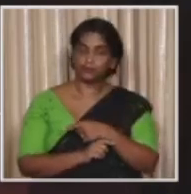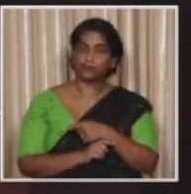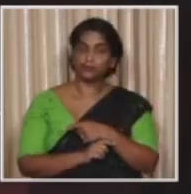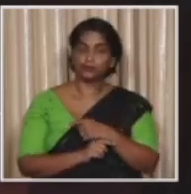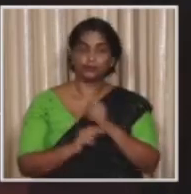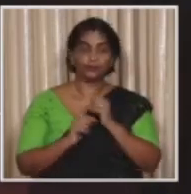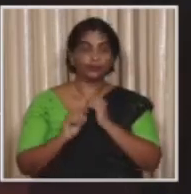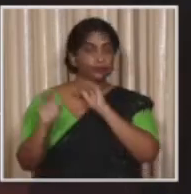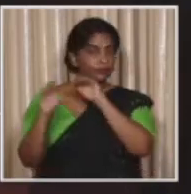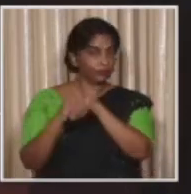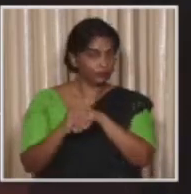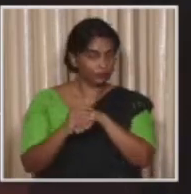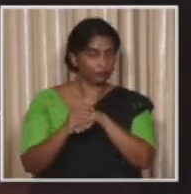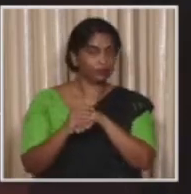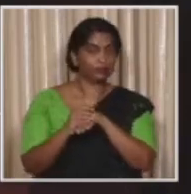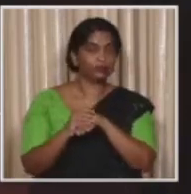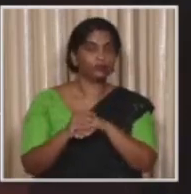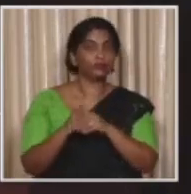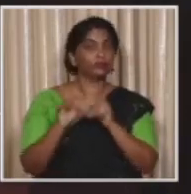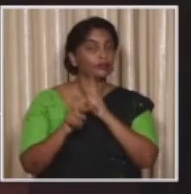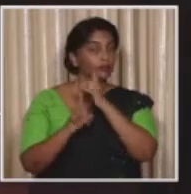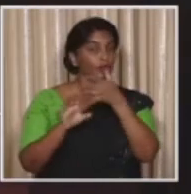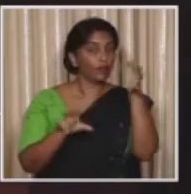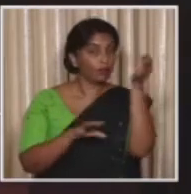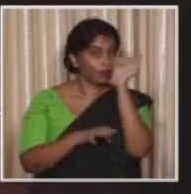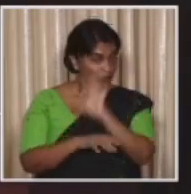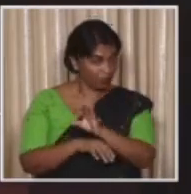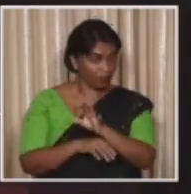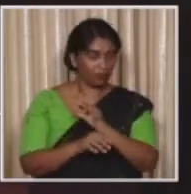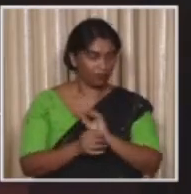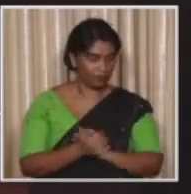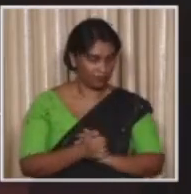පත්වීම එදා ඒ පත්වීම කරනකොට